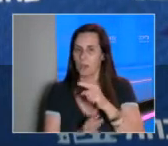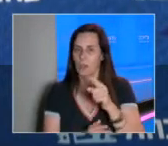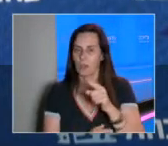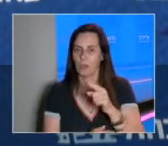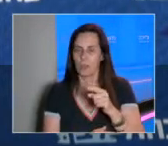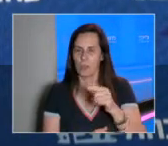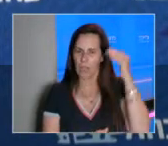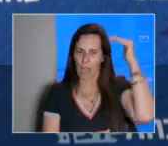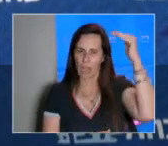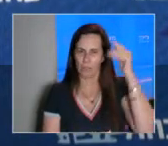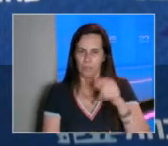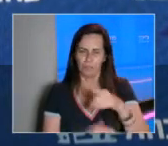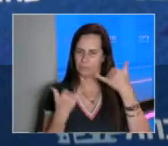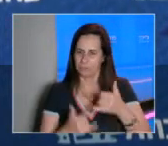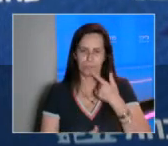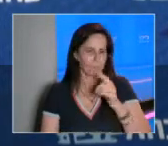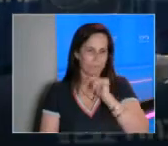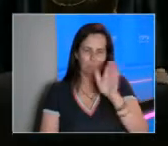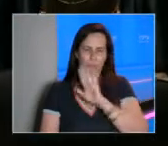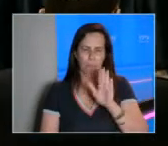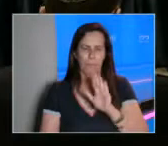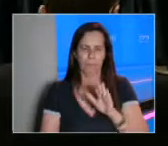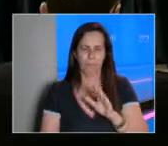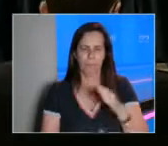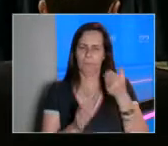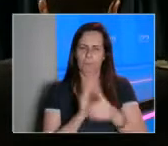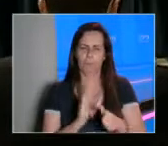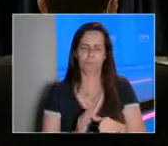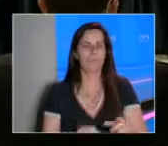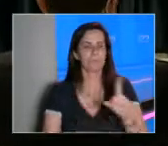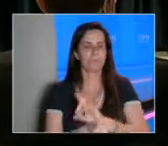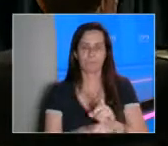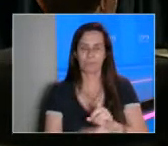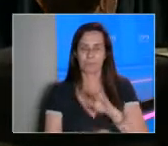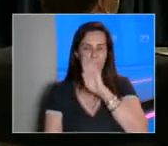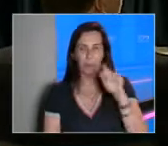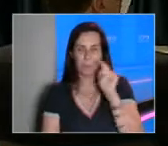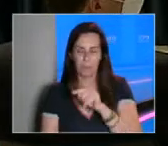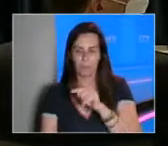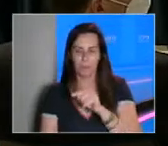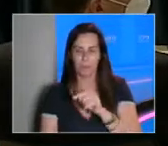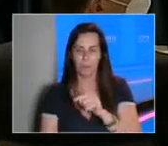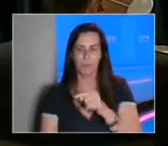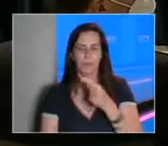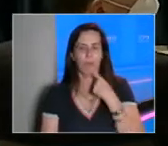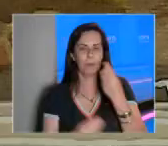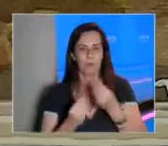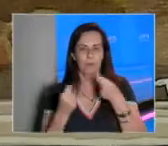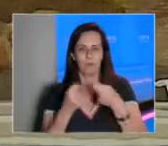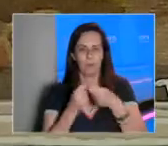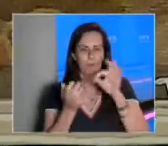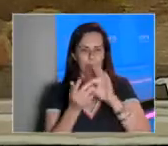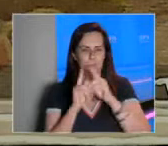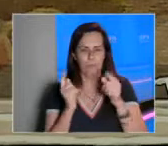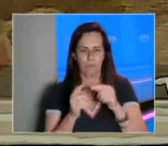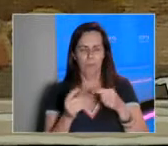עצמו, אבל גנץ כאמור עכשיו אומר אני לא רוצה את זה ומבטר. בינתיים מצידו של ראש הממשלה נתניהו יצא איזושהי הודעה שמתייחסת לסעיף